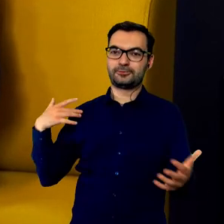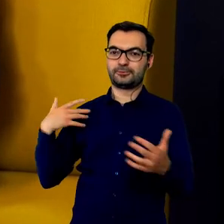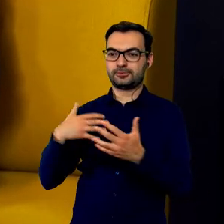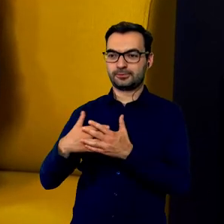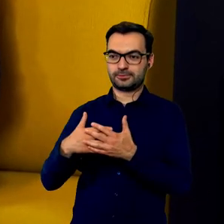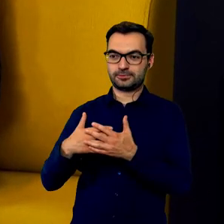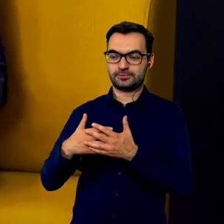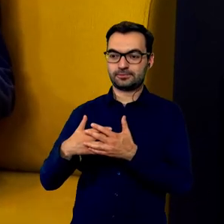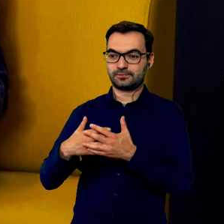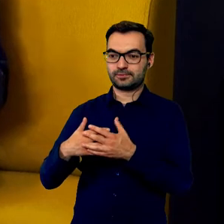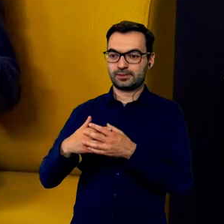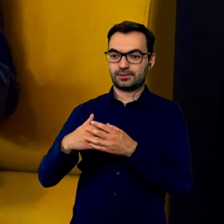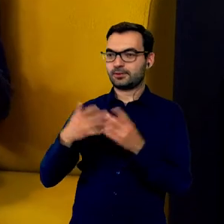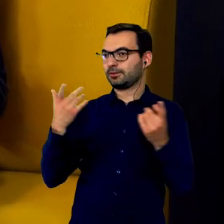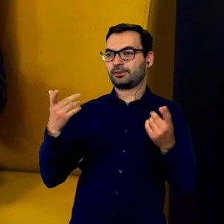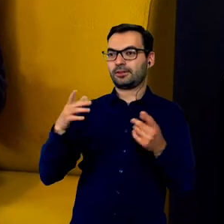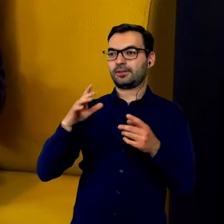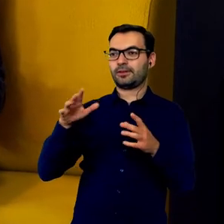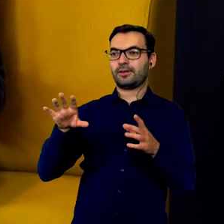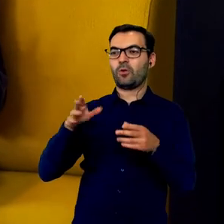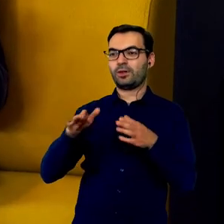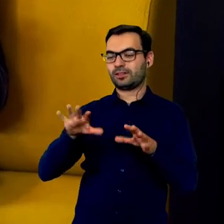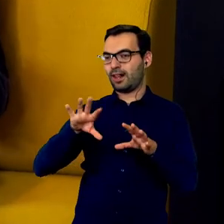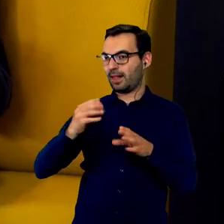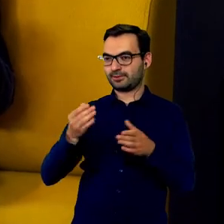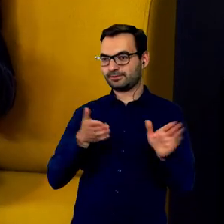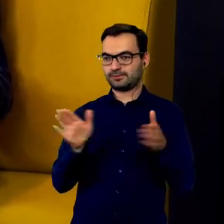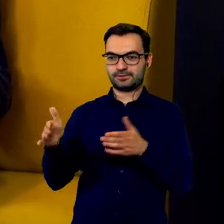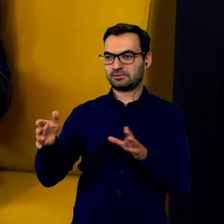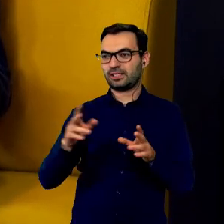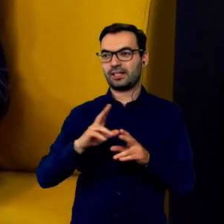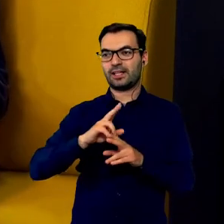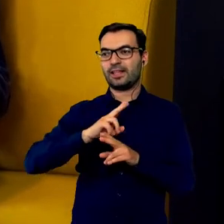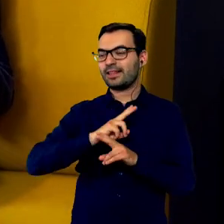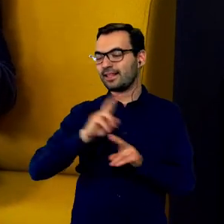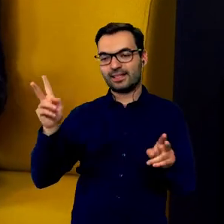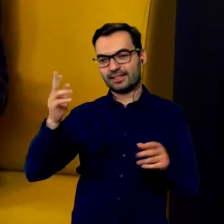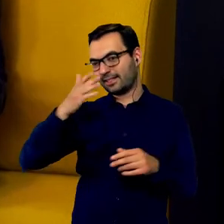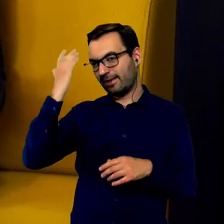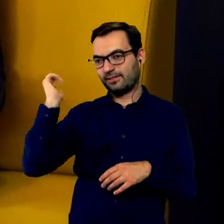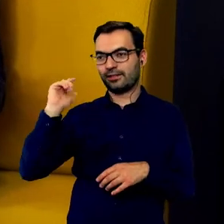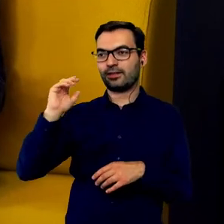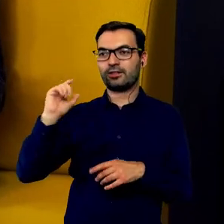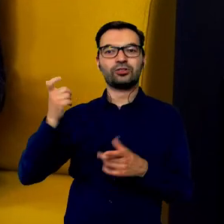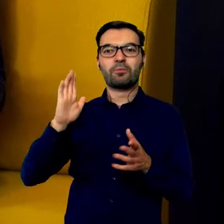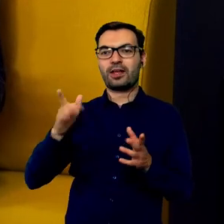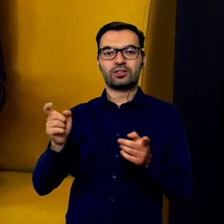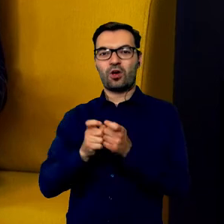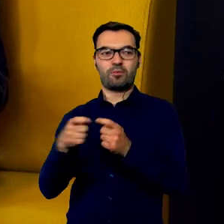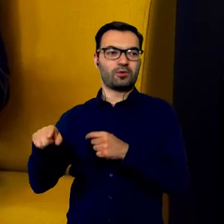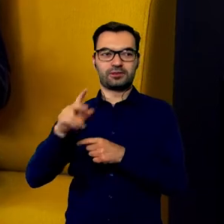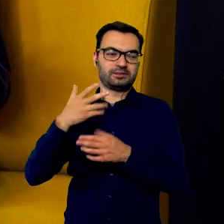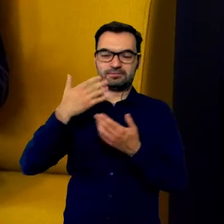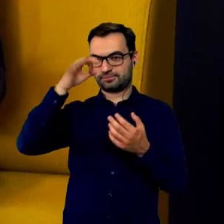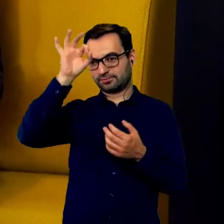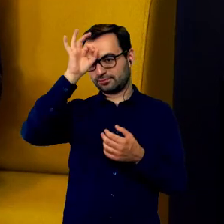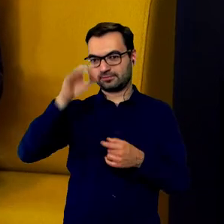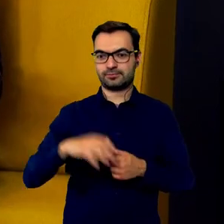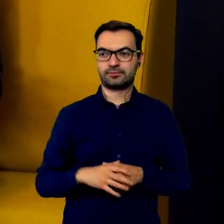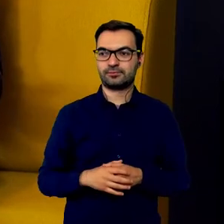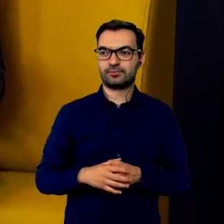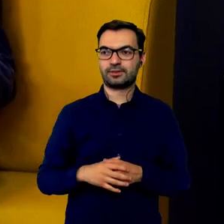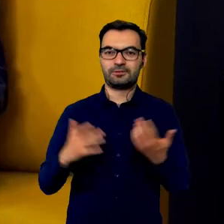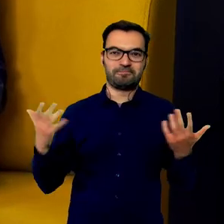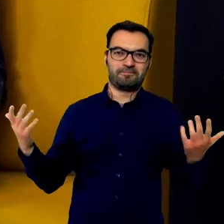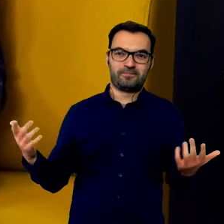powoduje, że kompletnie nieregularne są ulice i nikt nie wie nigdy, co będzie za rogiem.